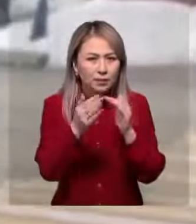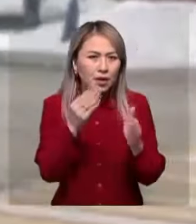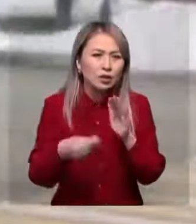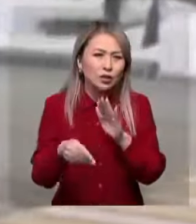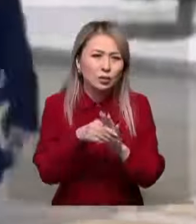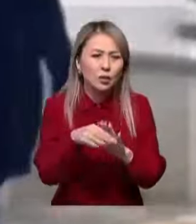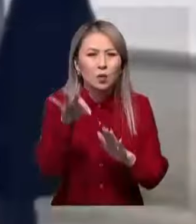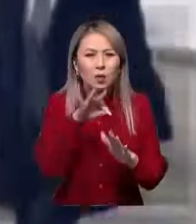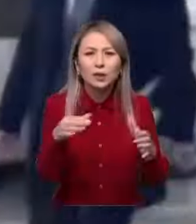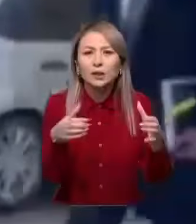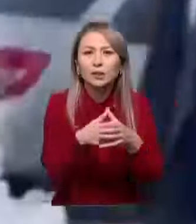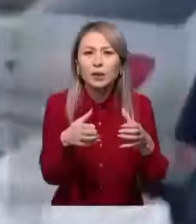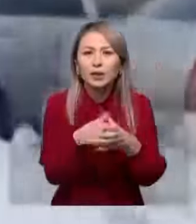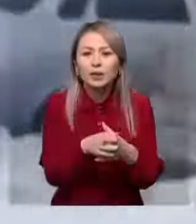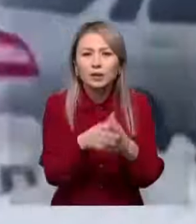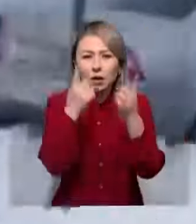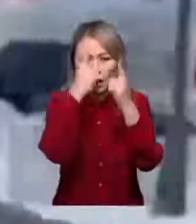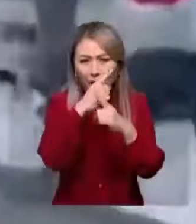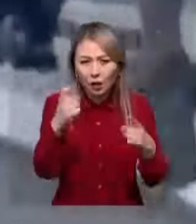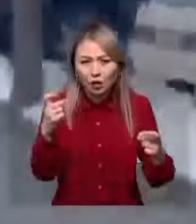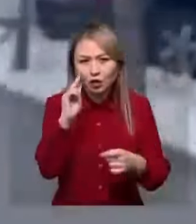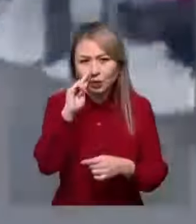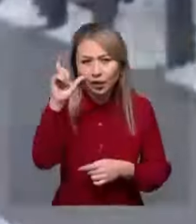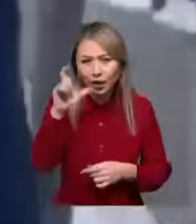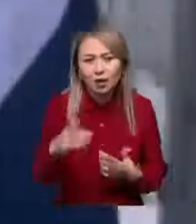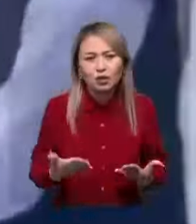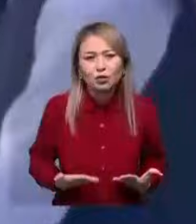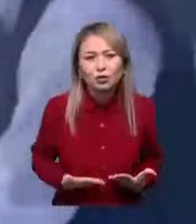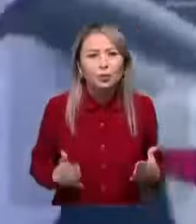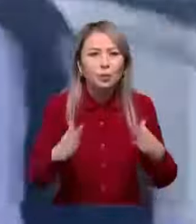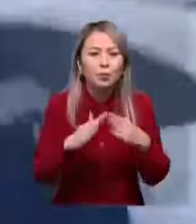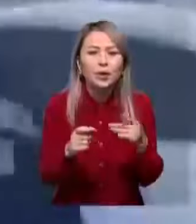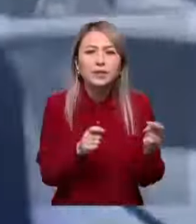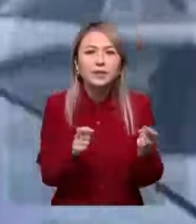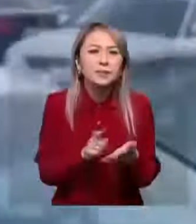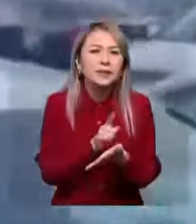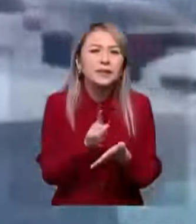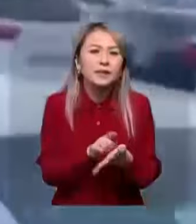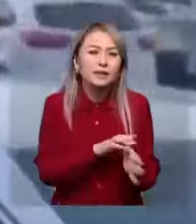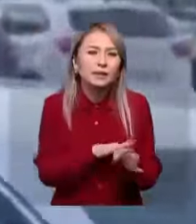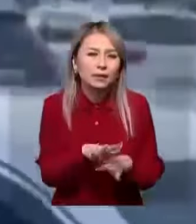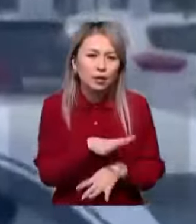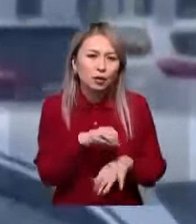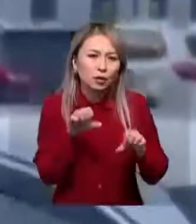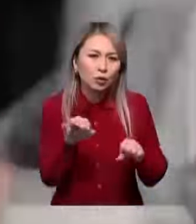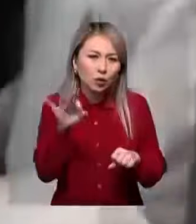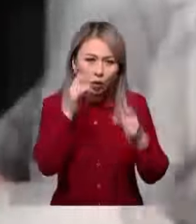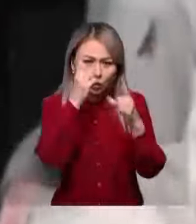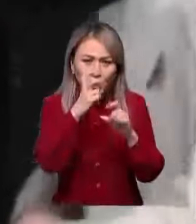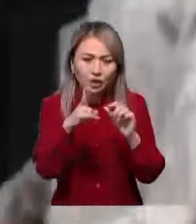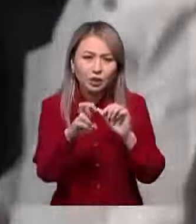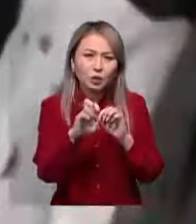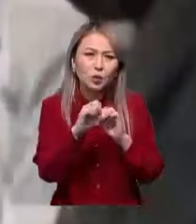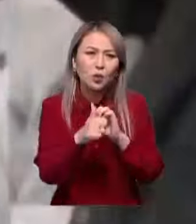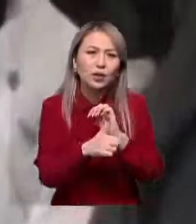жемқорлыққа қарсы іс-қимыл департаменті өкілдерінің хабарлауынша, күдікті Шымкент қаласының тұрғын үй басқармасы басшысының міндетін атқарған. Құқық